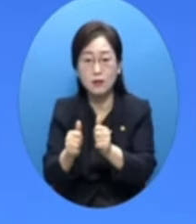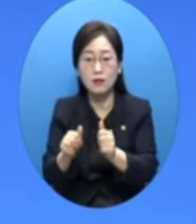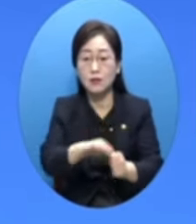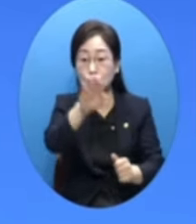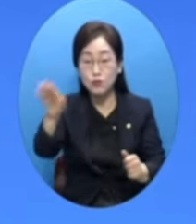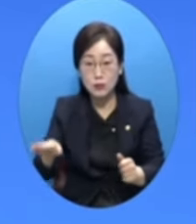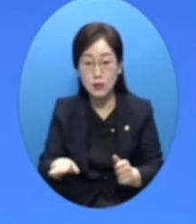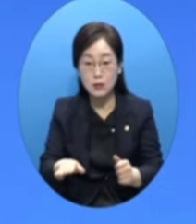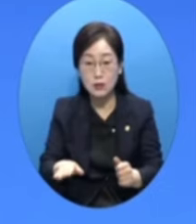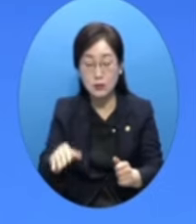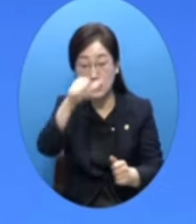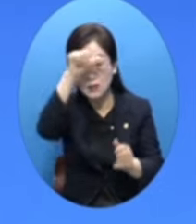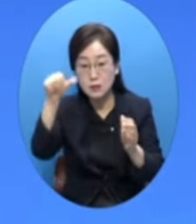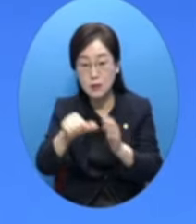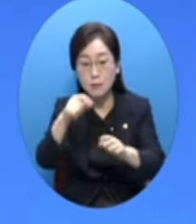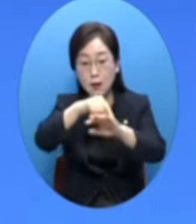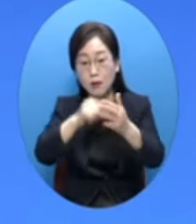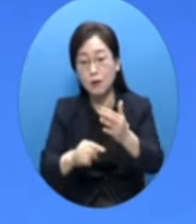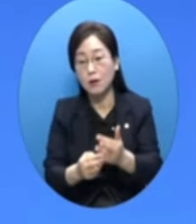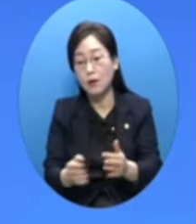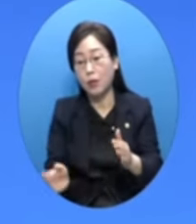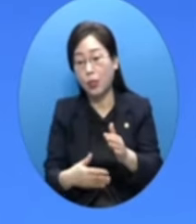빈생을 채울 수가 없습니다.